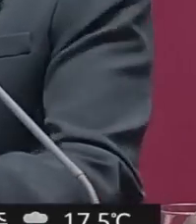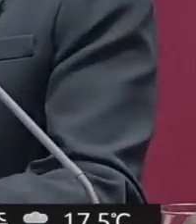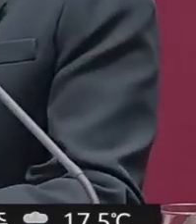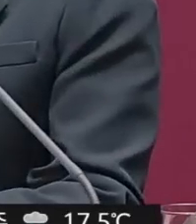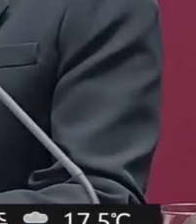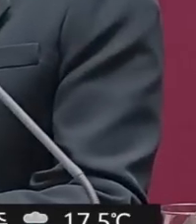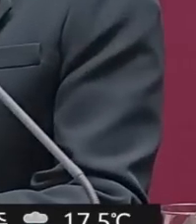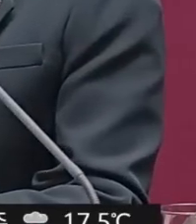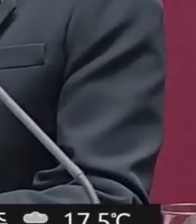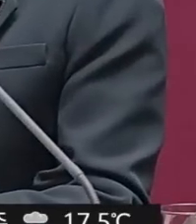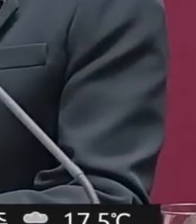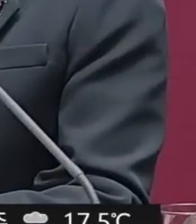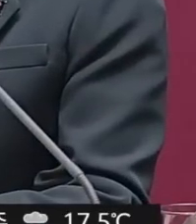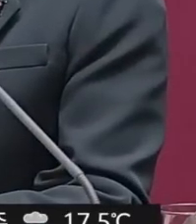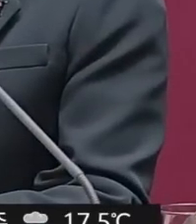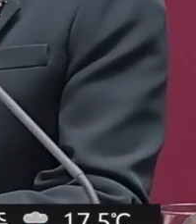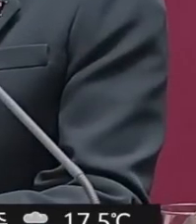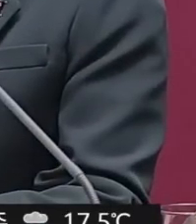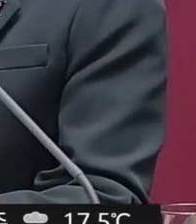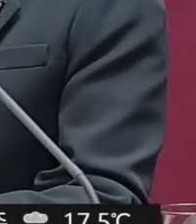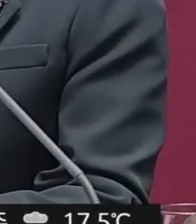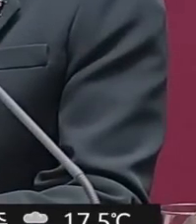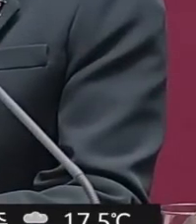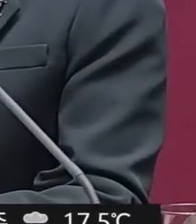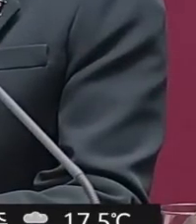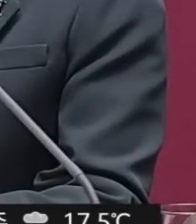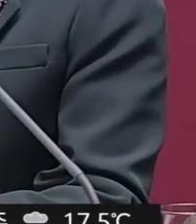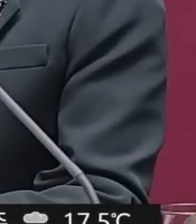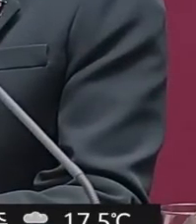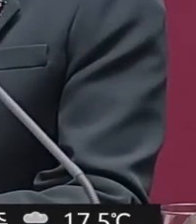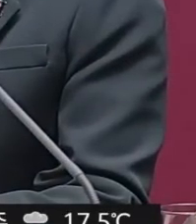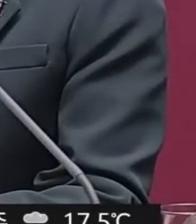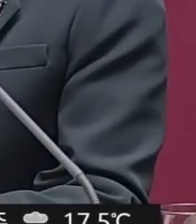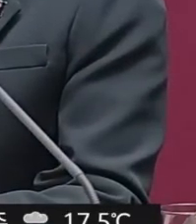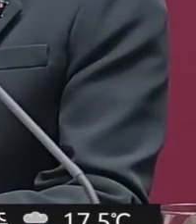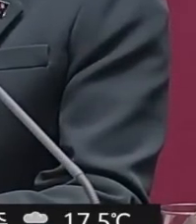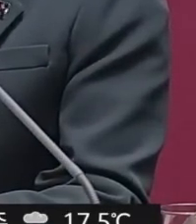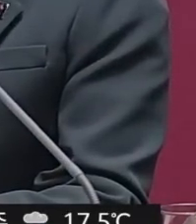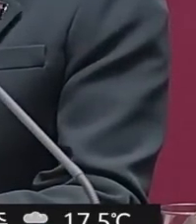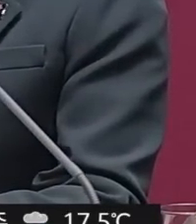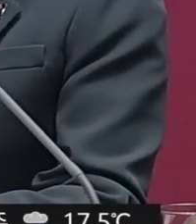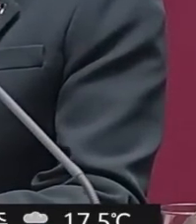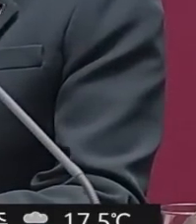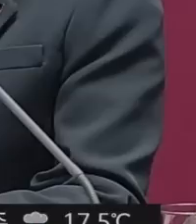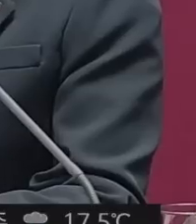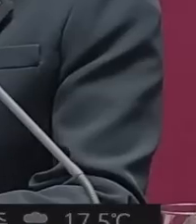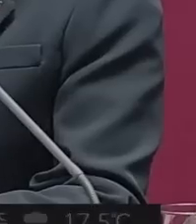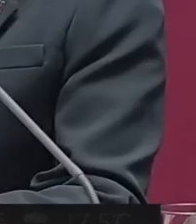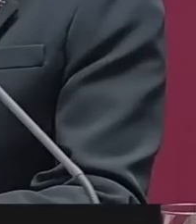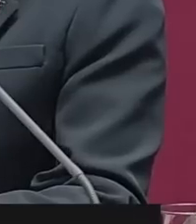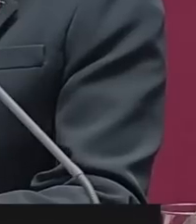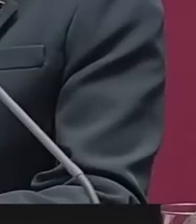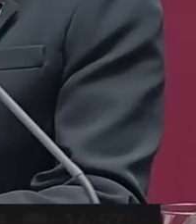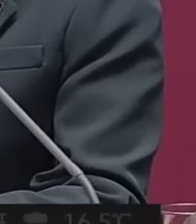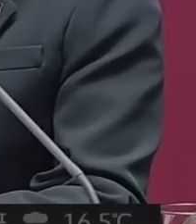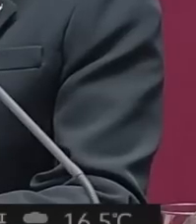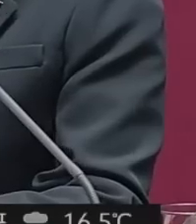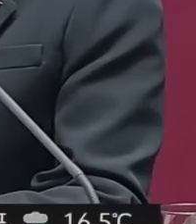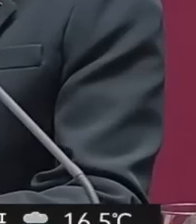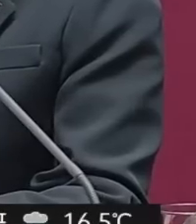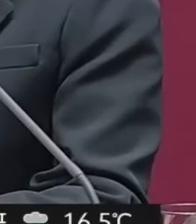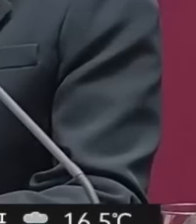그러한 돌덩이를 치워 노력을 토대로 해서 이제 하나하나를 다 논의하고 해결하는